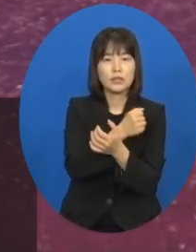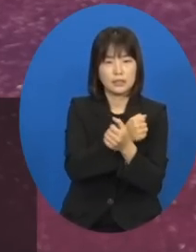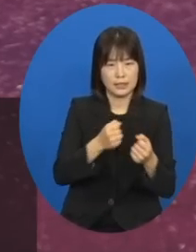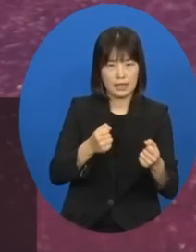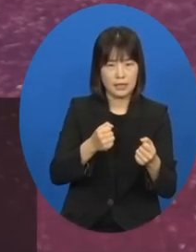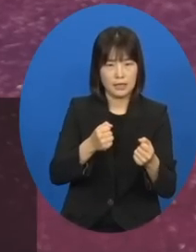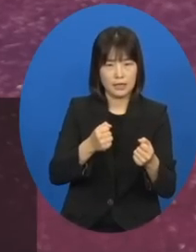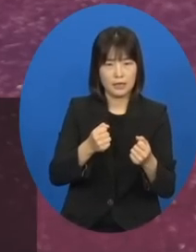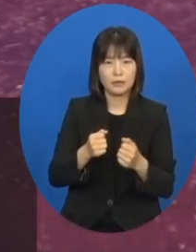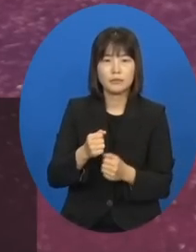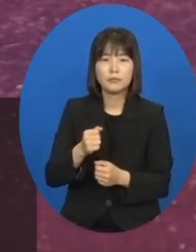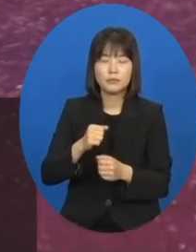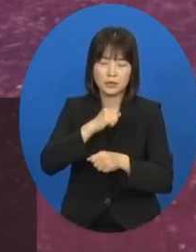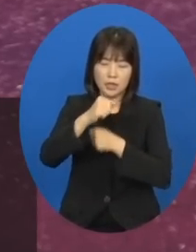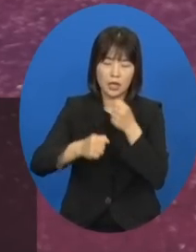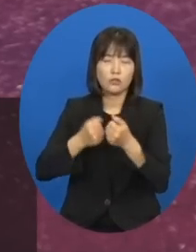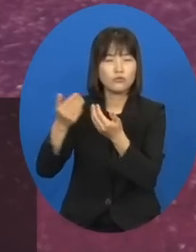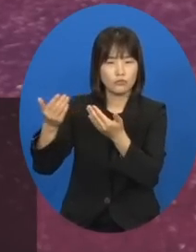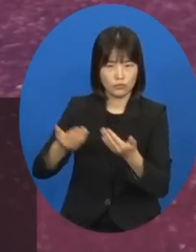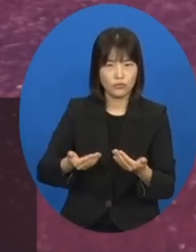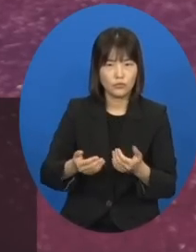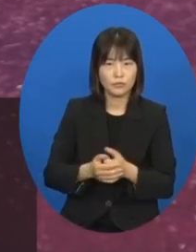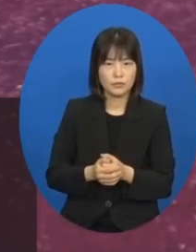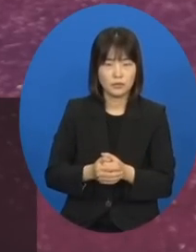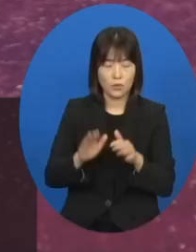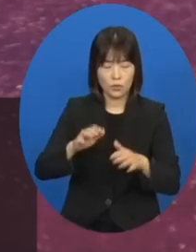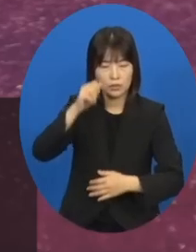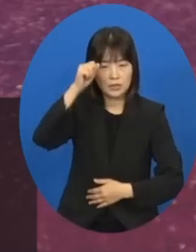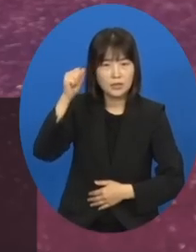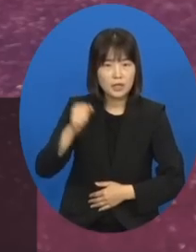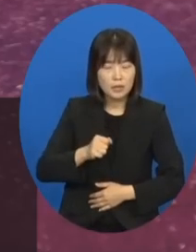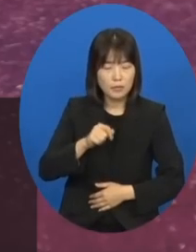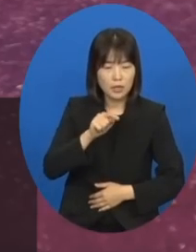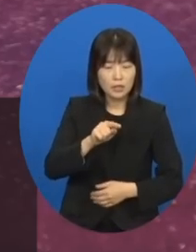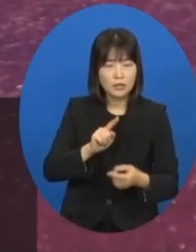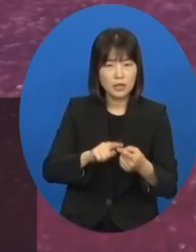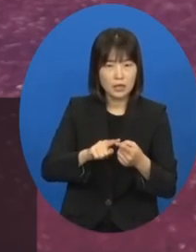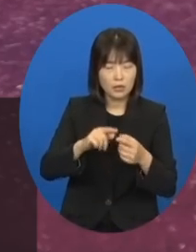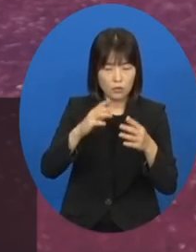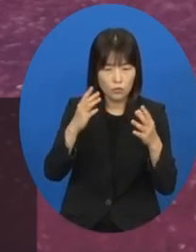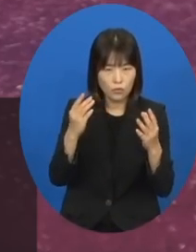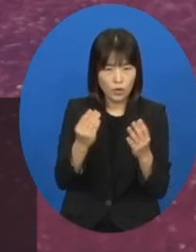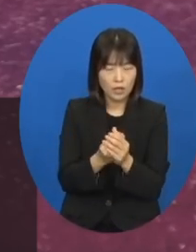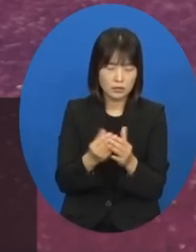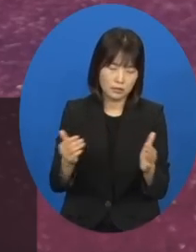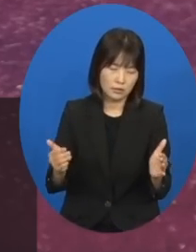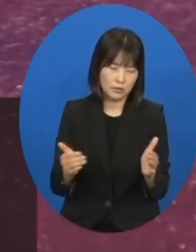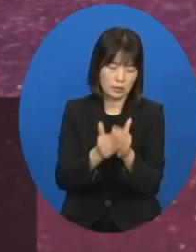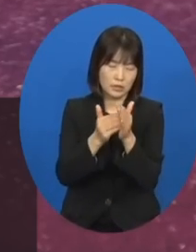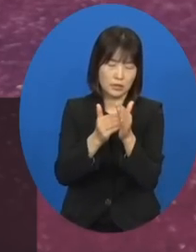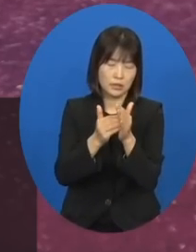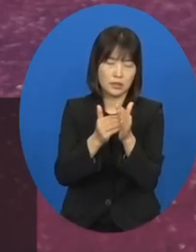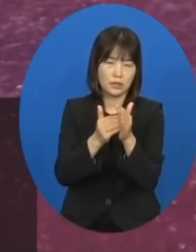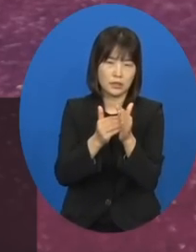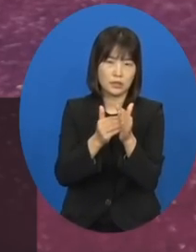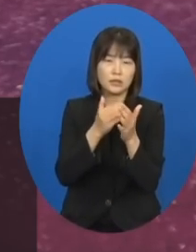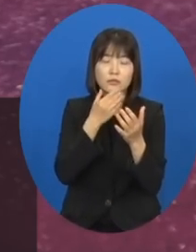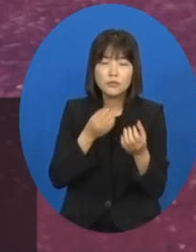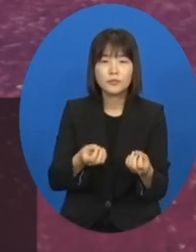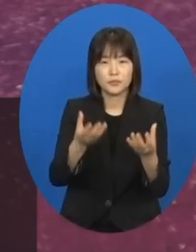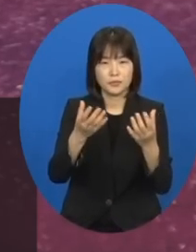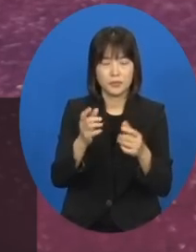자유케 하는 것입니다 오늘이 새벽에 이것에 대해서 완전한 매듭을 지으시길 바랍니다 더 이상